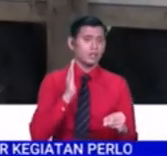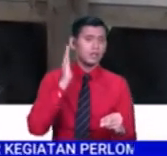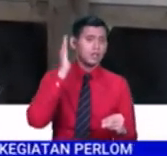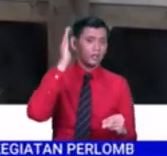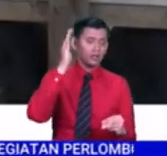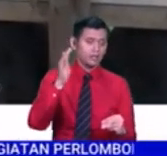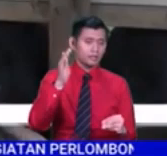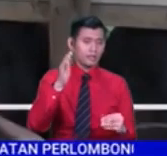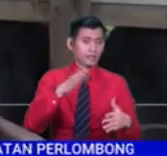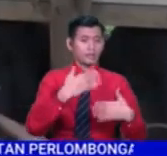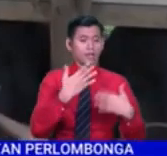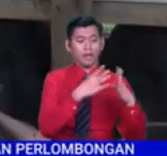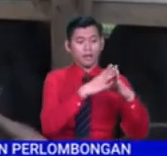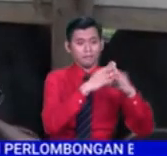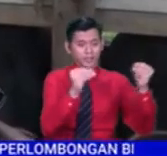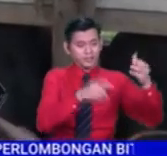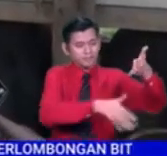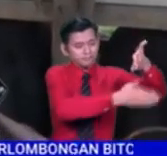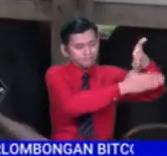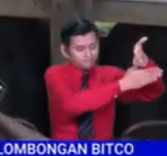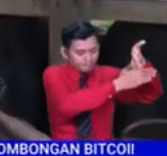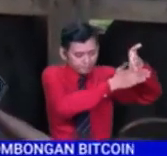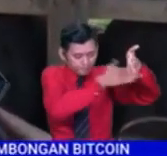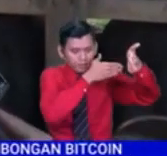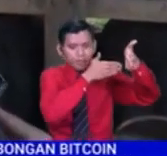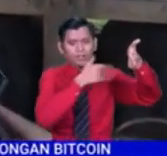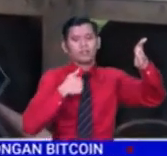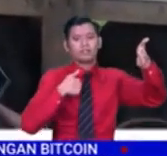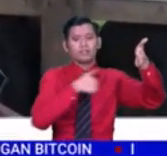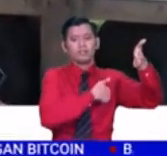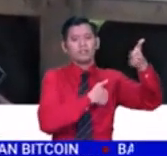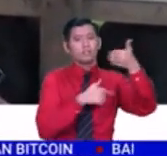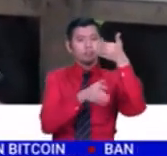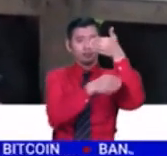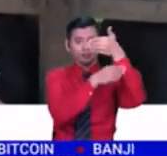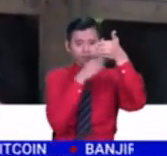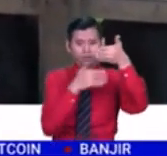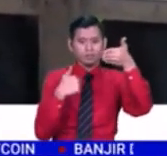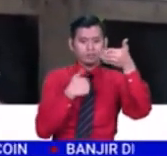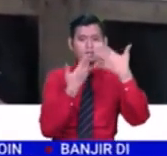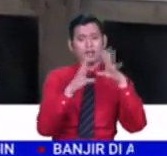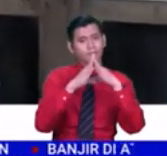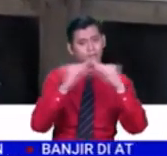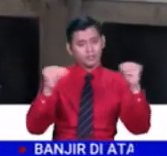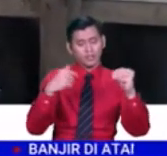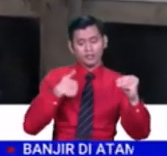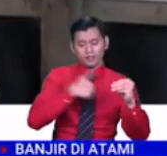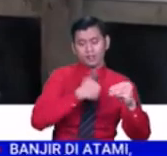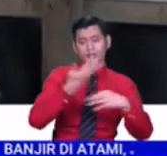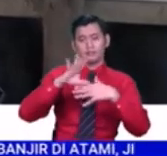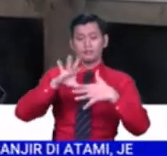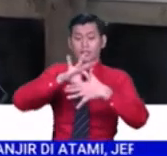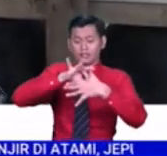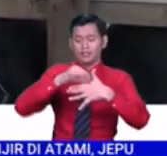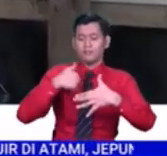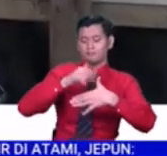rumah. So, dia tak ada menunggu lah? Ha, tak ada menunggu lah. Sebab kita nak menguatkan kedai